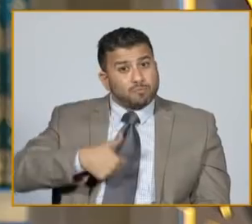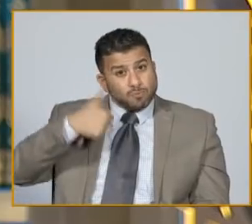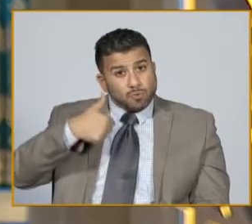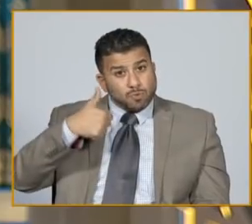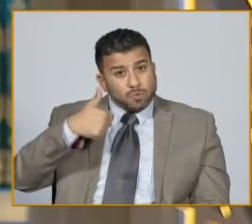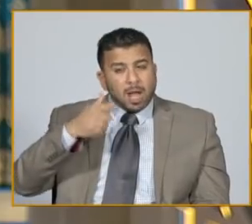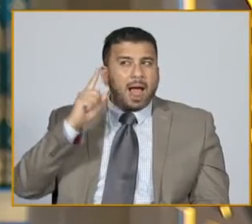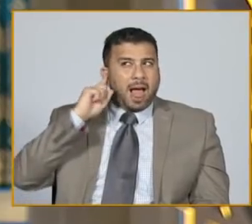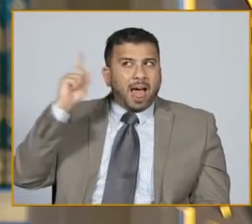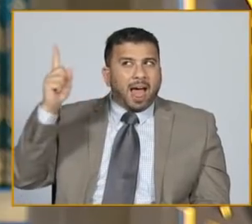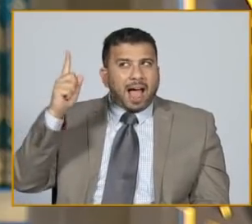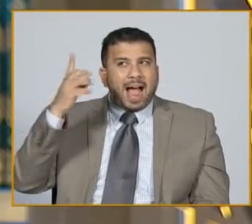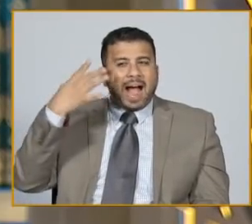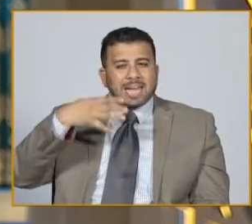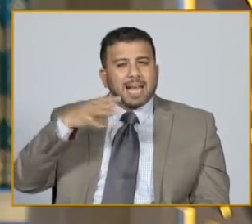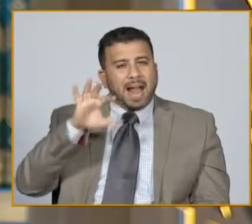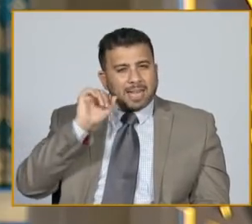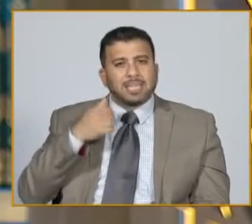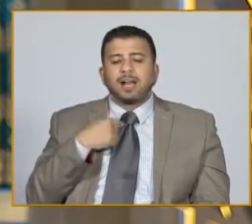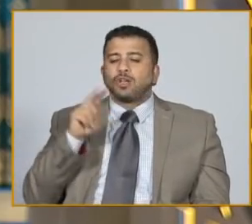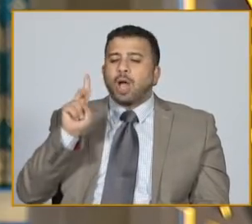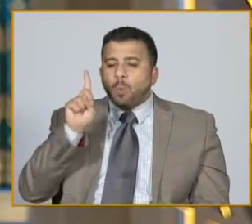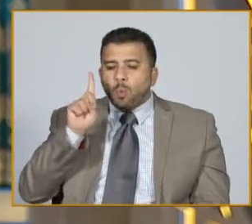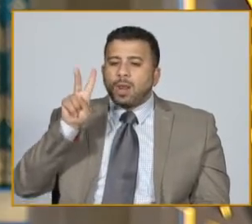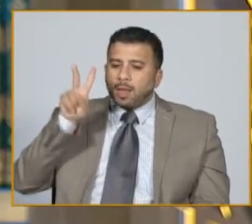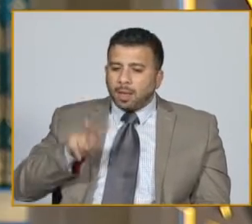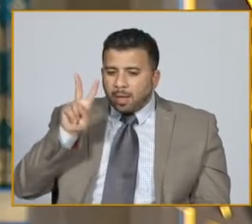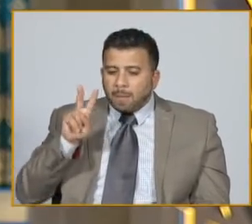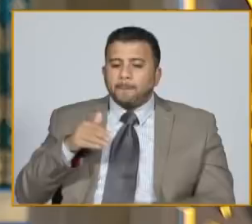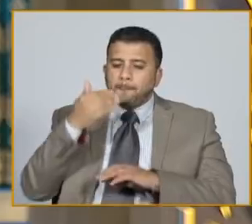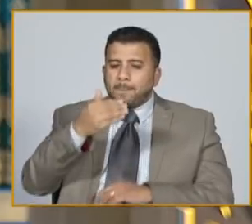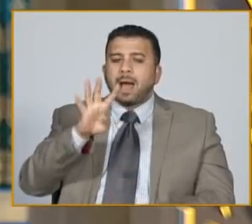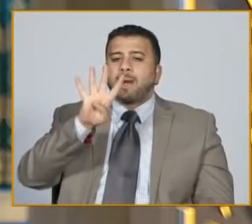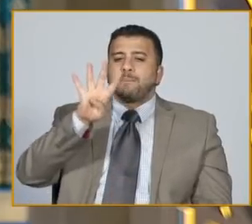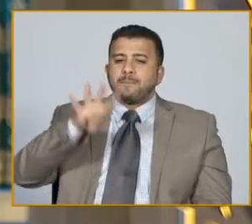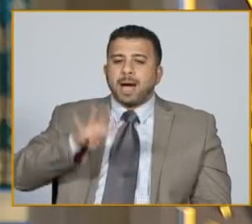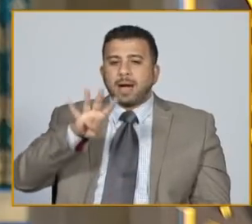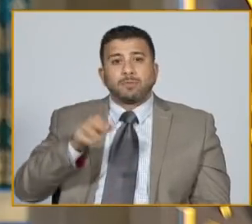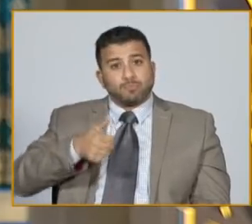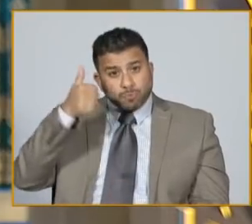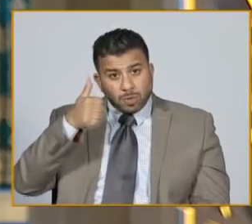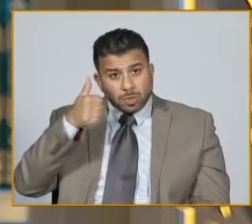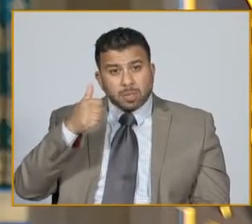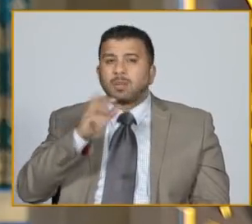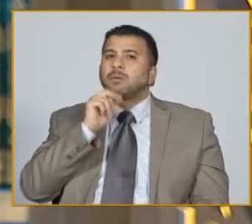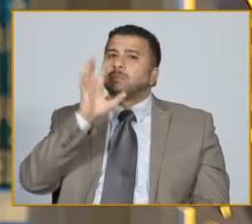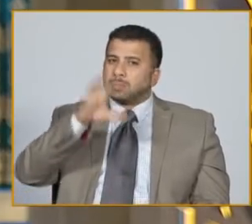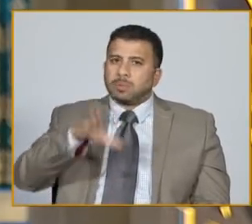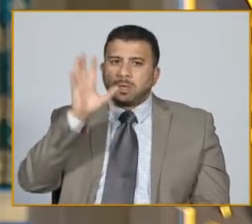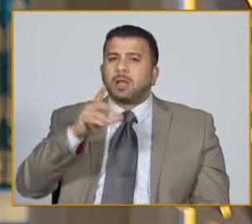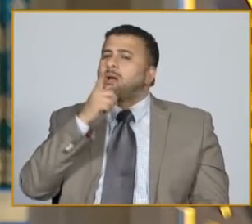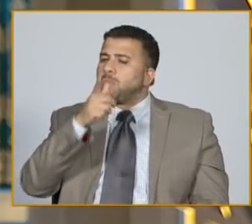عليه وآله وصحبه وسلم قال: بين كل أذانين صلاة، بين كل أذانين صلاة، بين كل أذانين صلاة